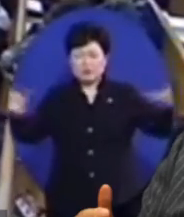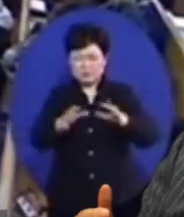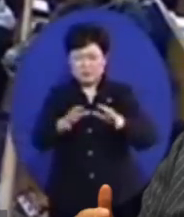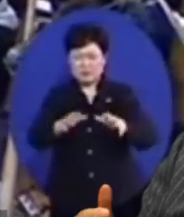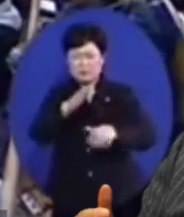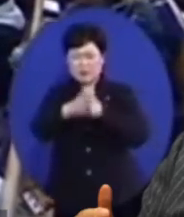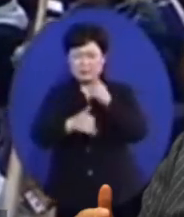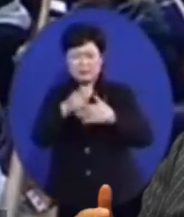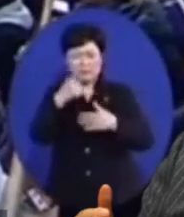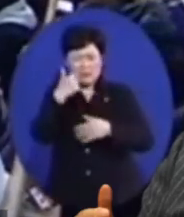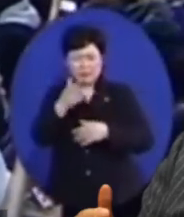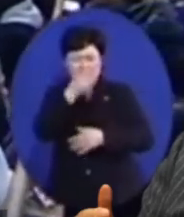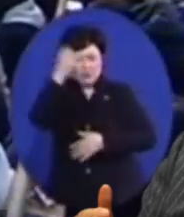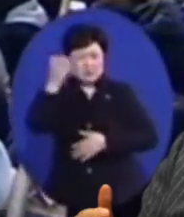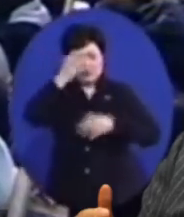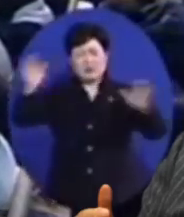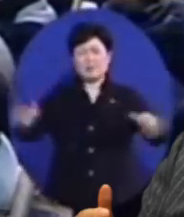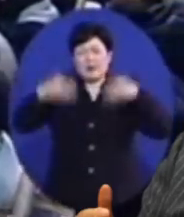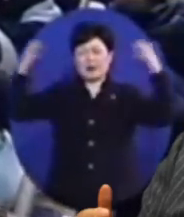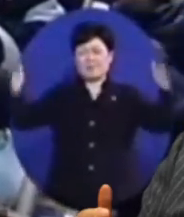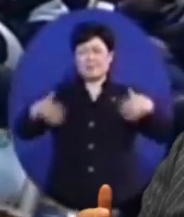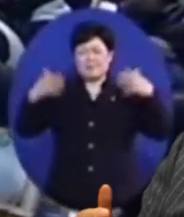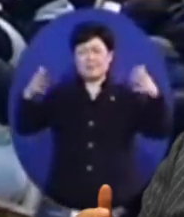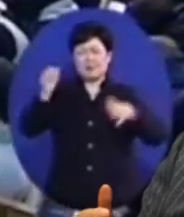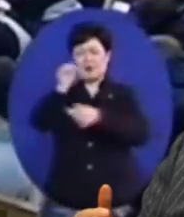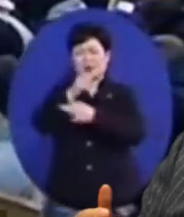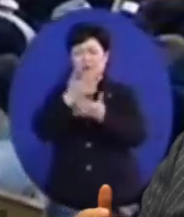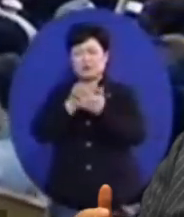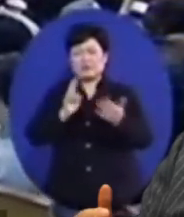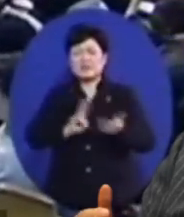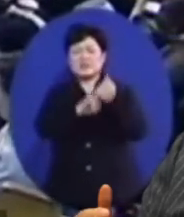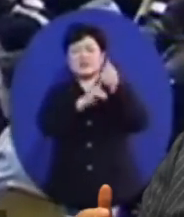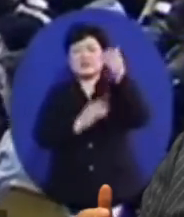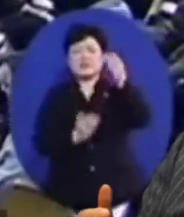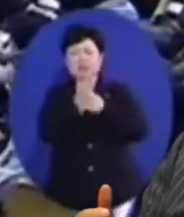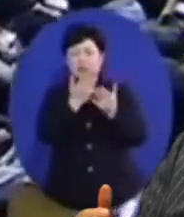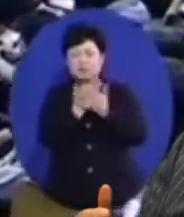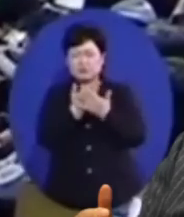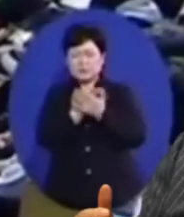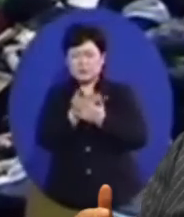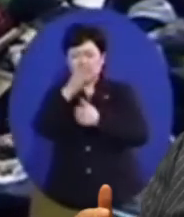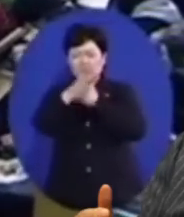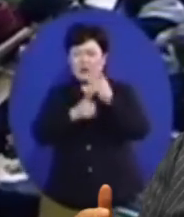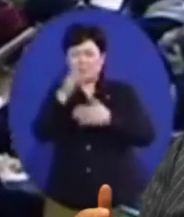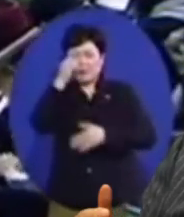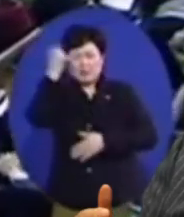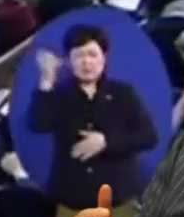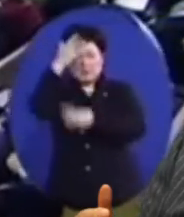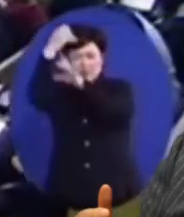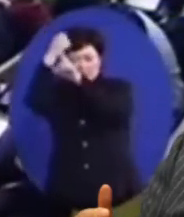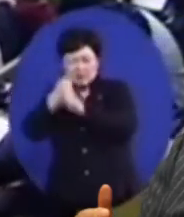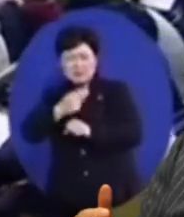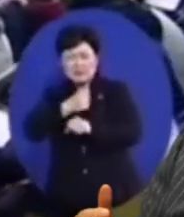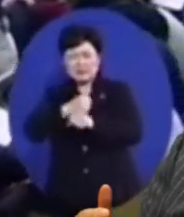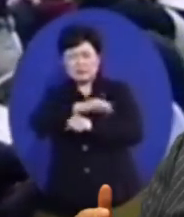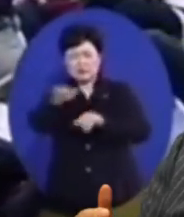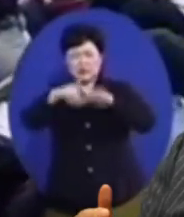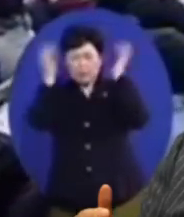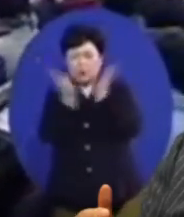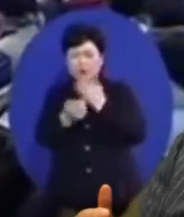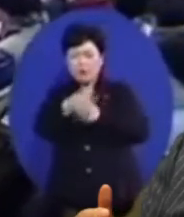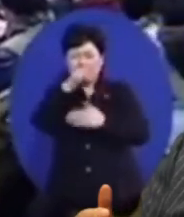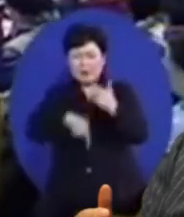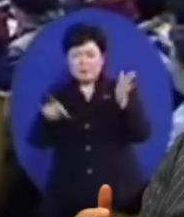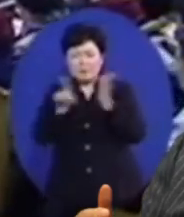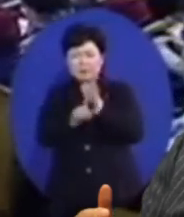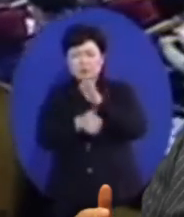하나님 성령 바람 불어와서 기적이 일어나게 도와주시옵시고 하나님의 성령을 의지해서 우리 모두 다 마음의 믿음,